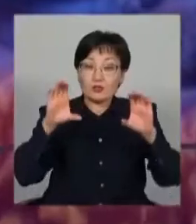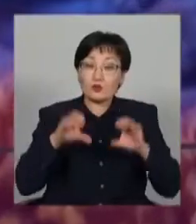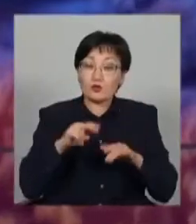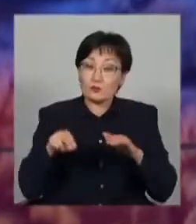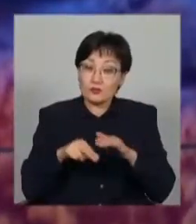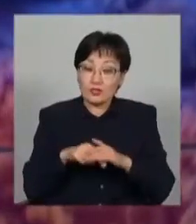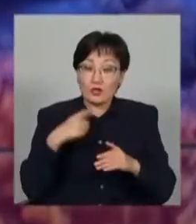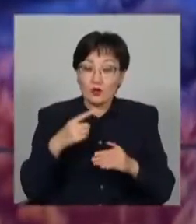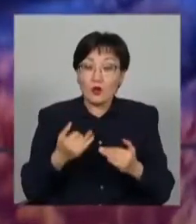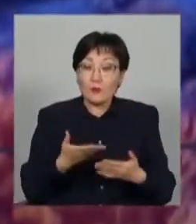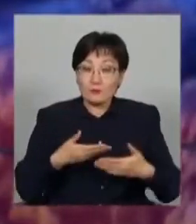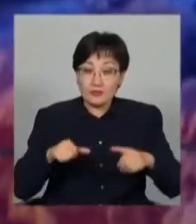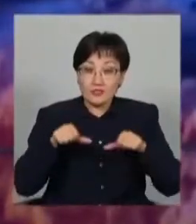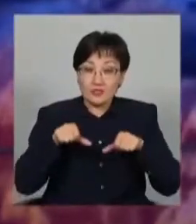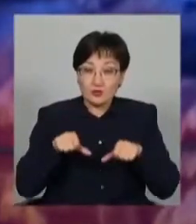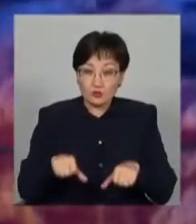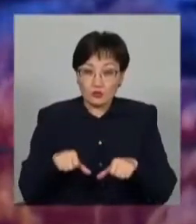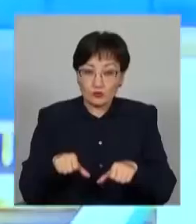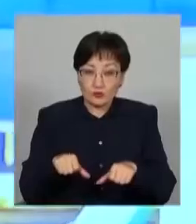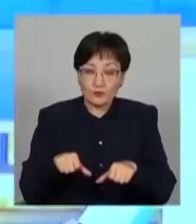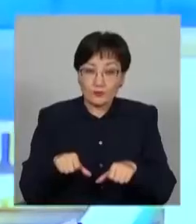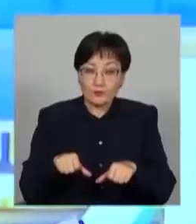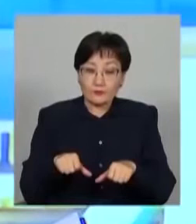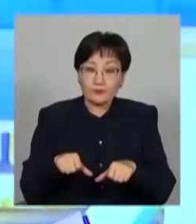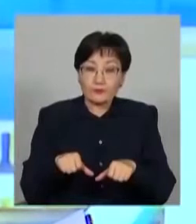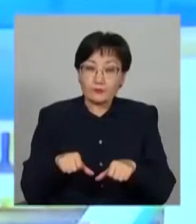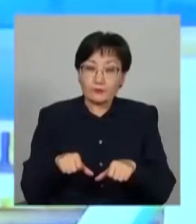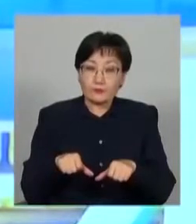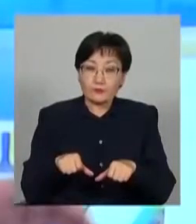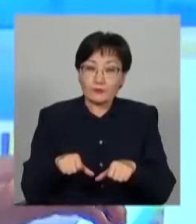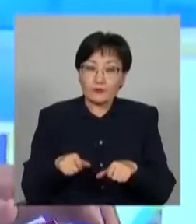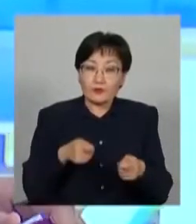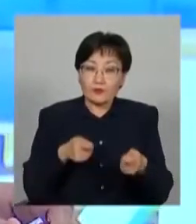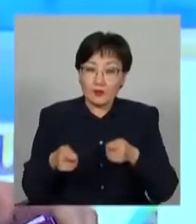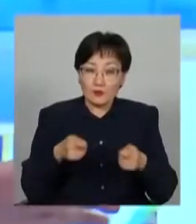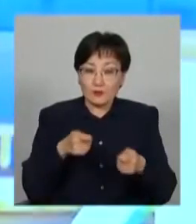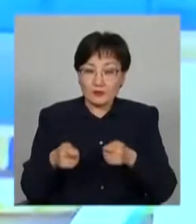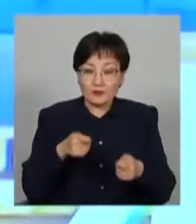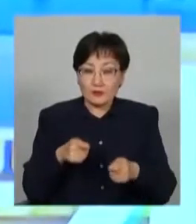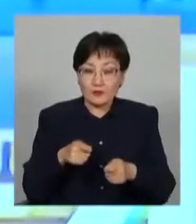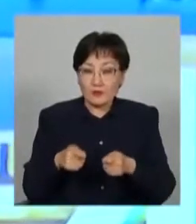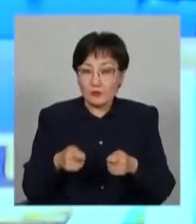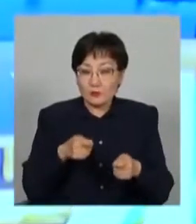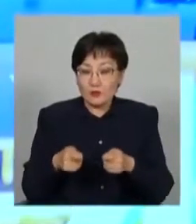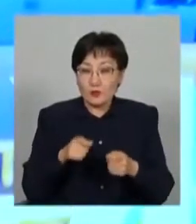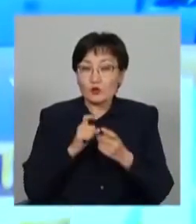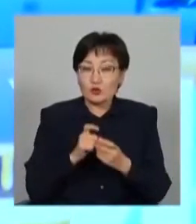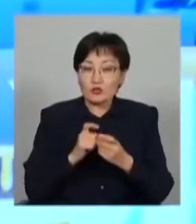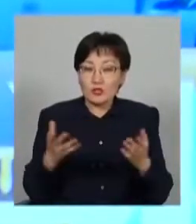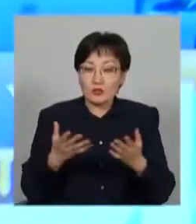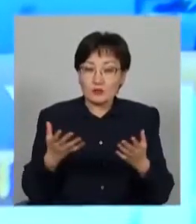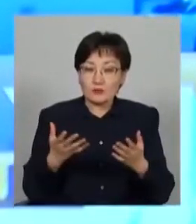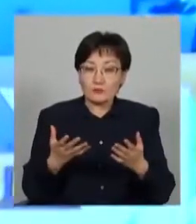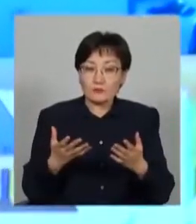кезде біз құқықтық нигилизмді аттап кете алмаймыз. Иә. Оны президент те баса айтты. Онымен енді күресудің жолдары